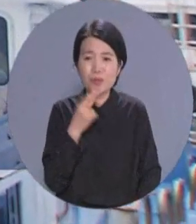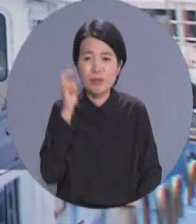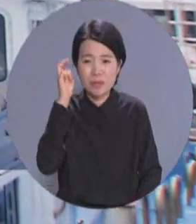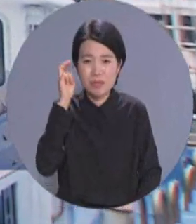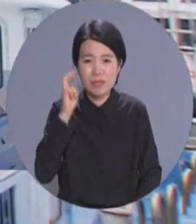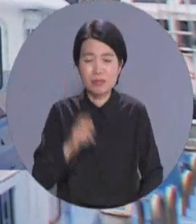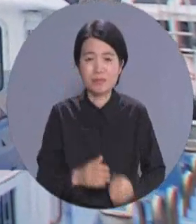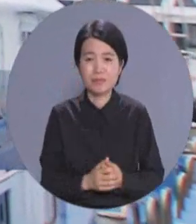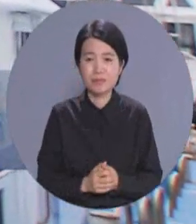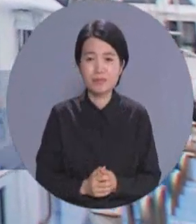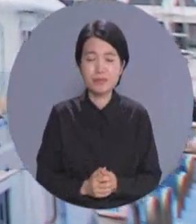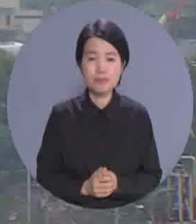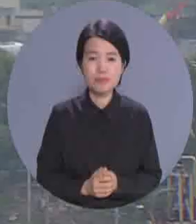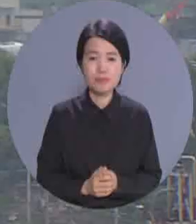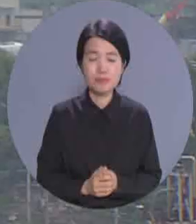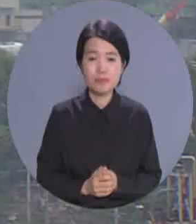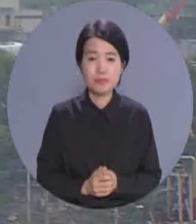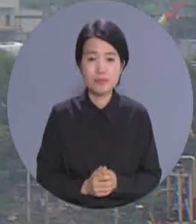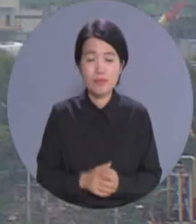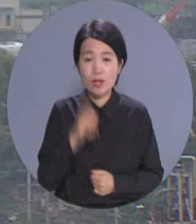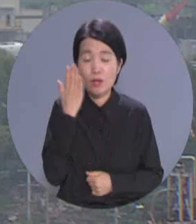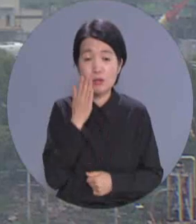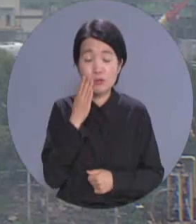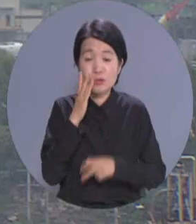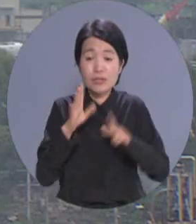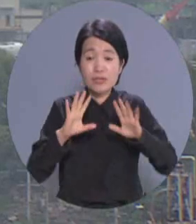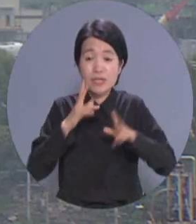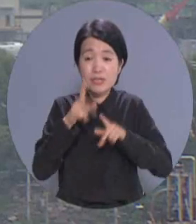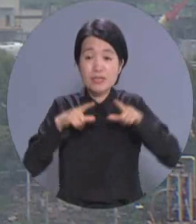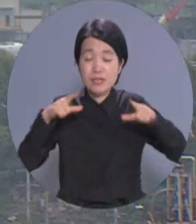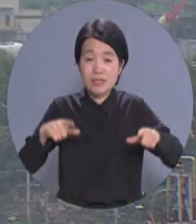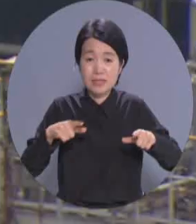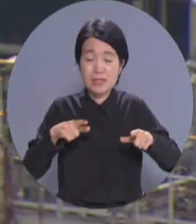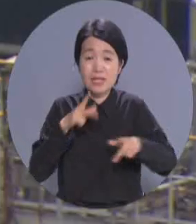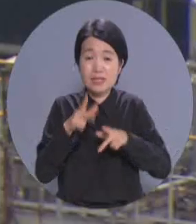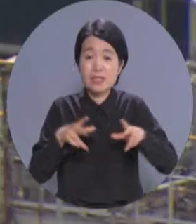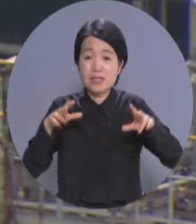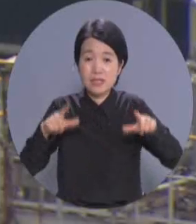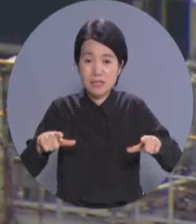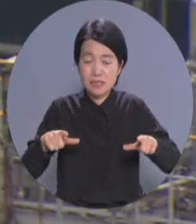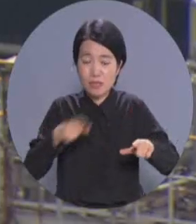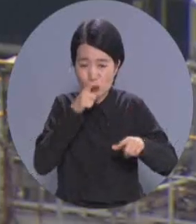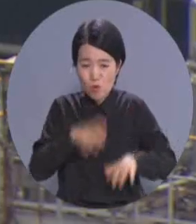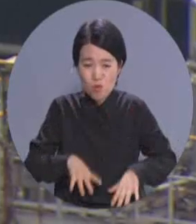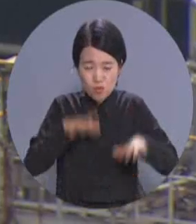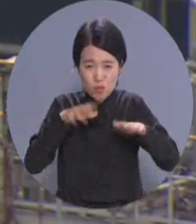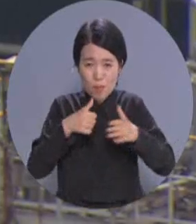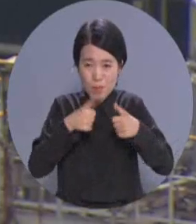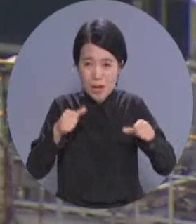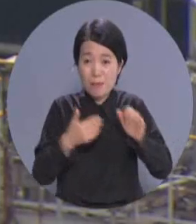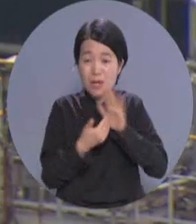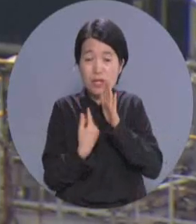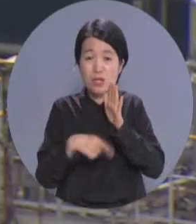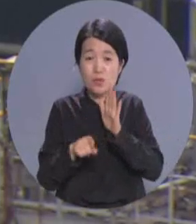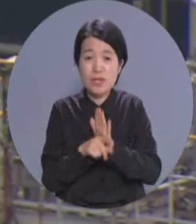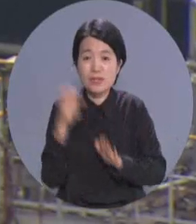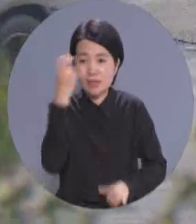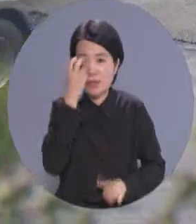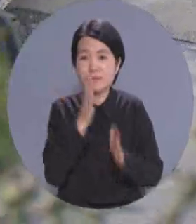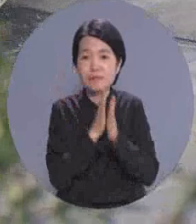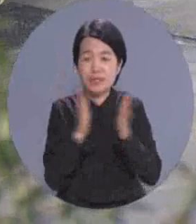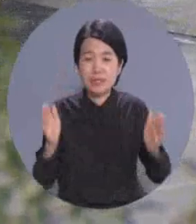없습니다 모든 선박에서는 여수 국가산단 등 지역 산업계도 시설 침수와 파손을 막기 위해 점검해